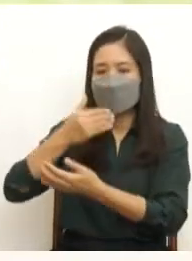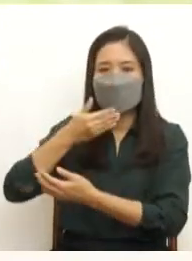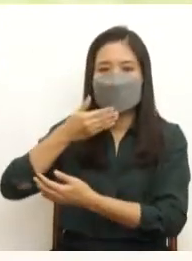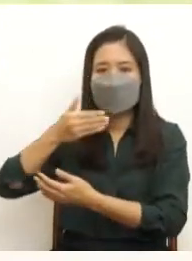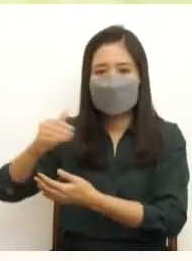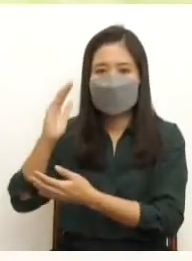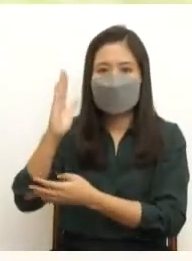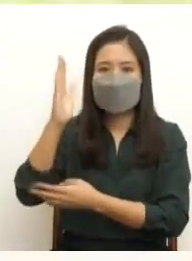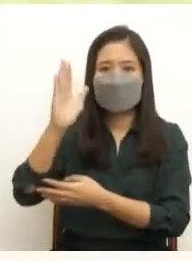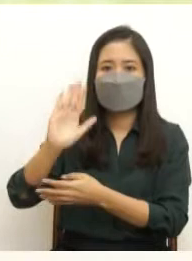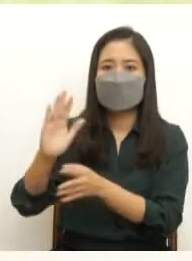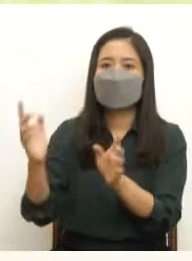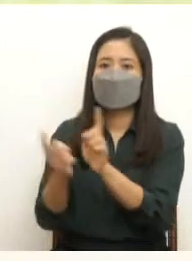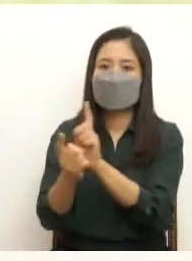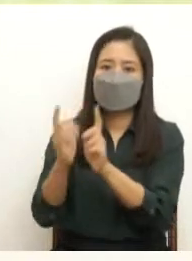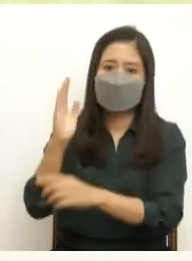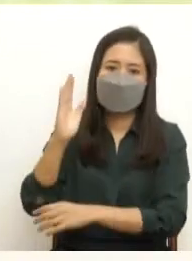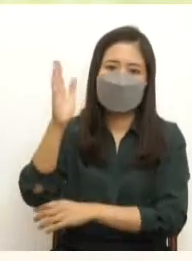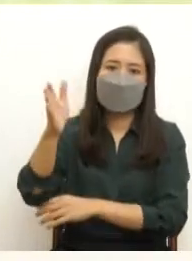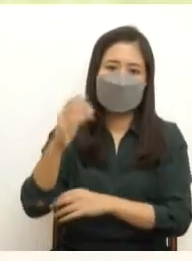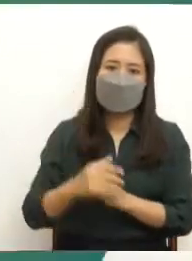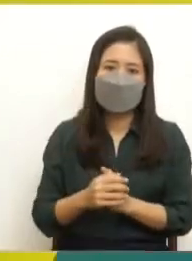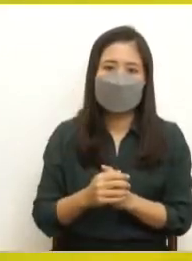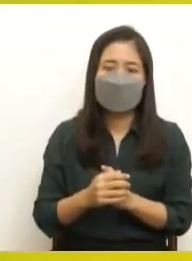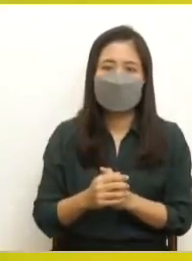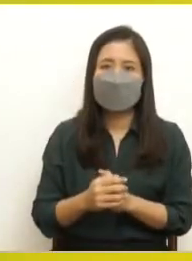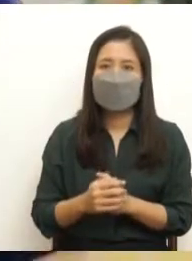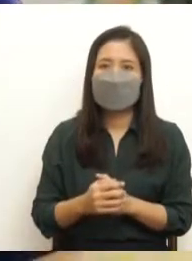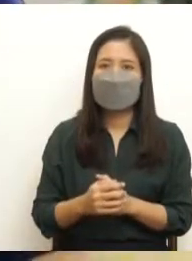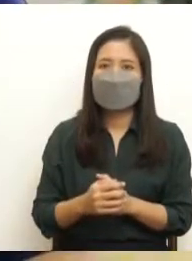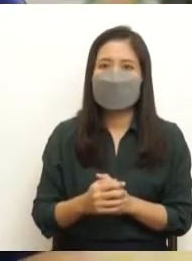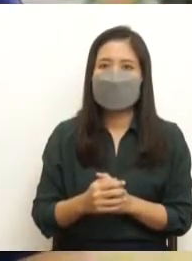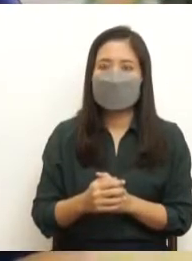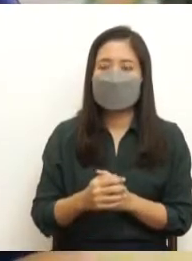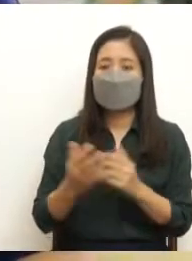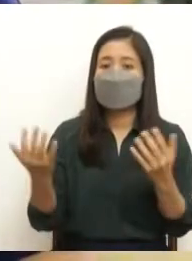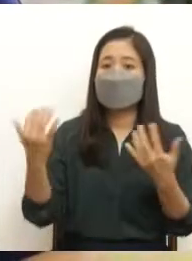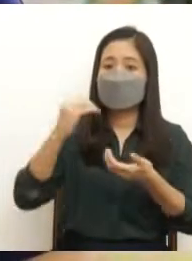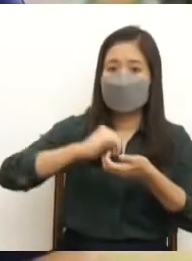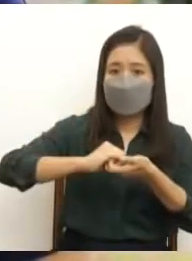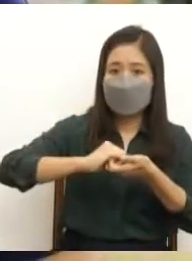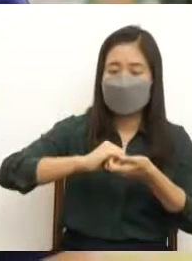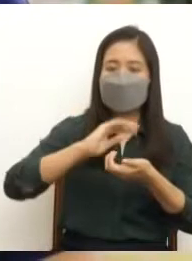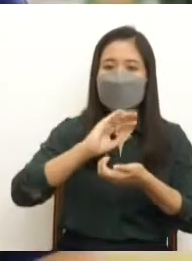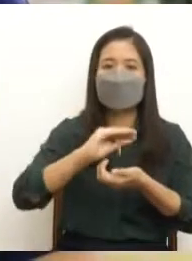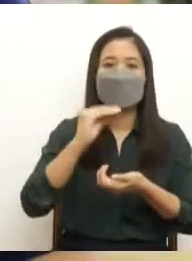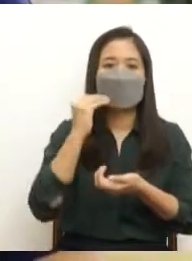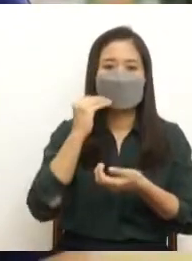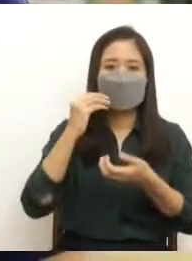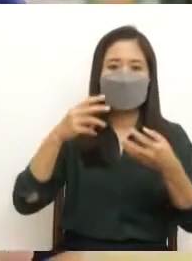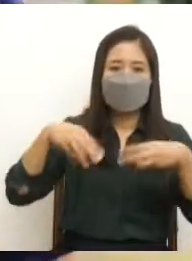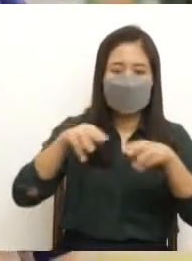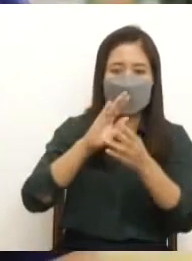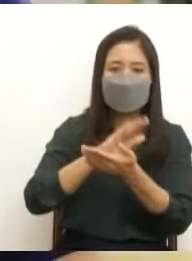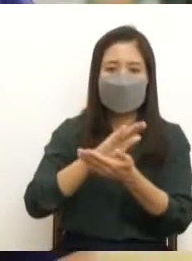นสังคมต่อไปข้างหน้านะครับ จากความร่วมมือของบวรบ้านวัดโรงเรียนอย่างเข้มแข็งส่